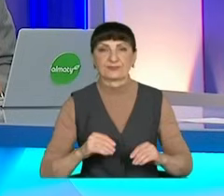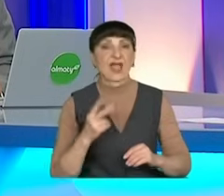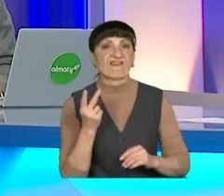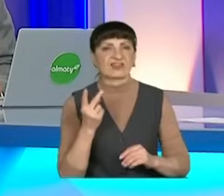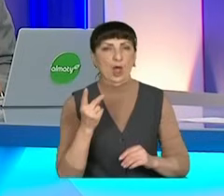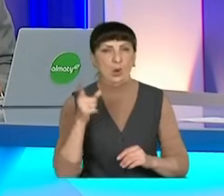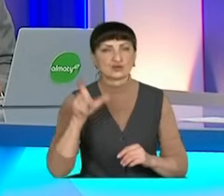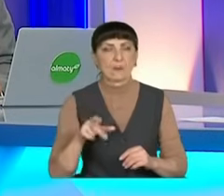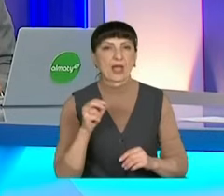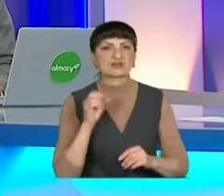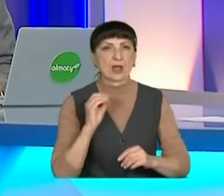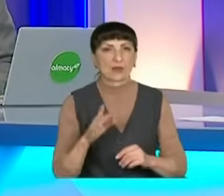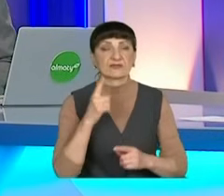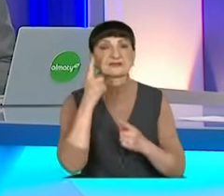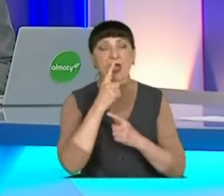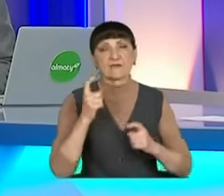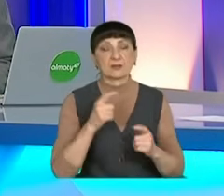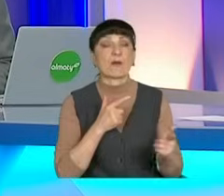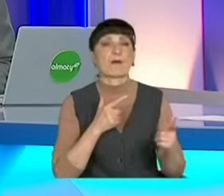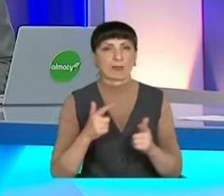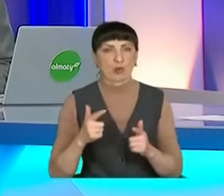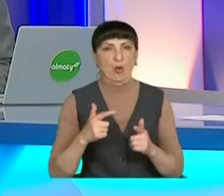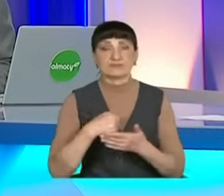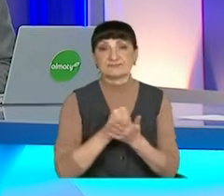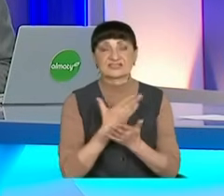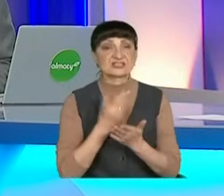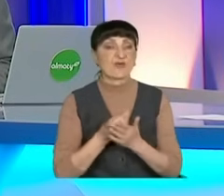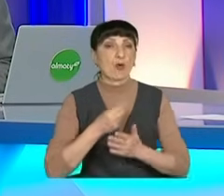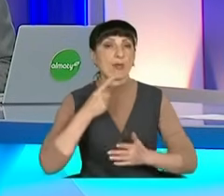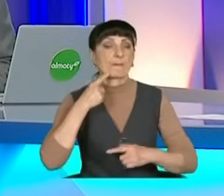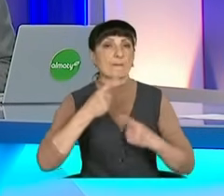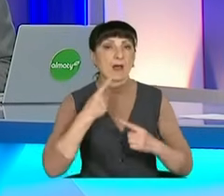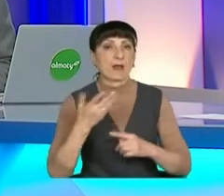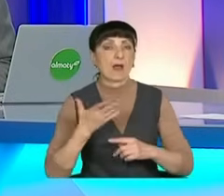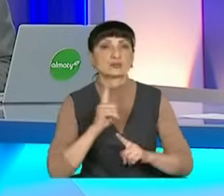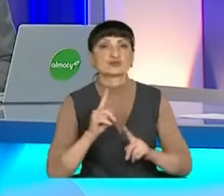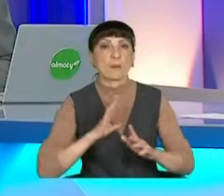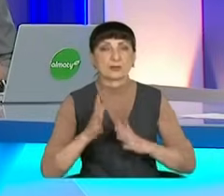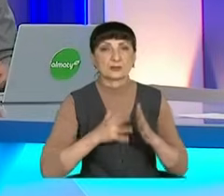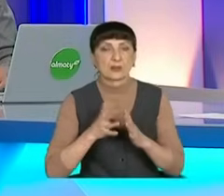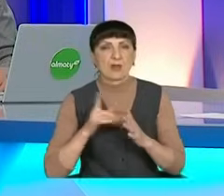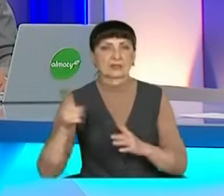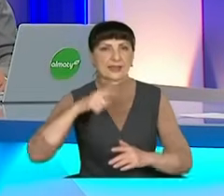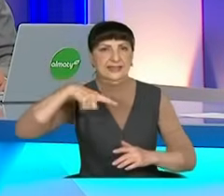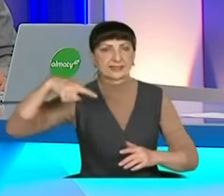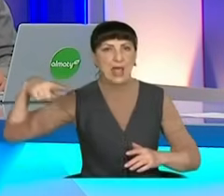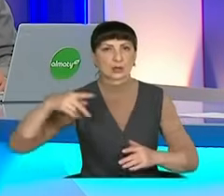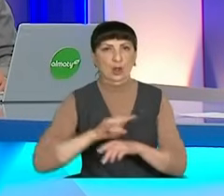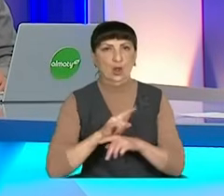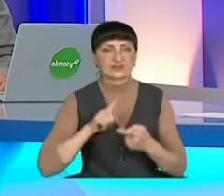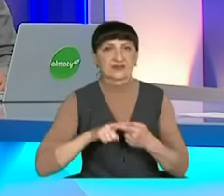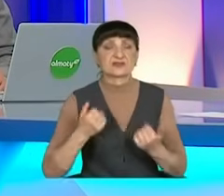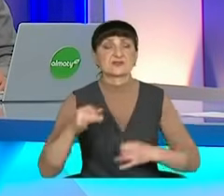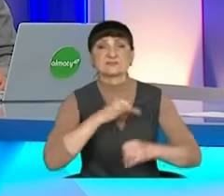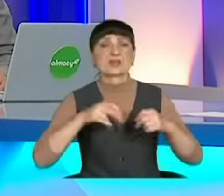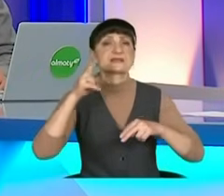подсудимый Бахыджан Байжанов заявил, что готов подтвердить свои показания на детекторе лжи. Сегодня завершились прения сторон по